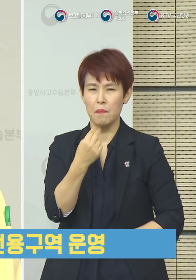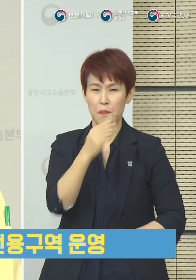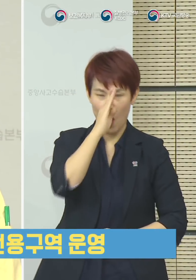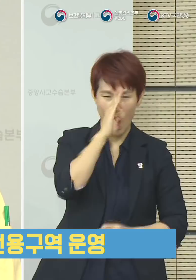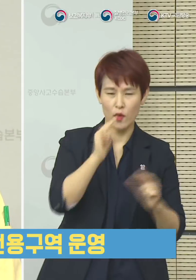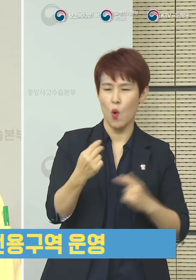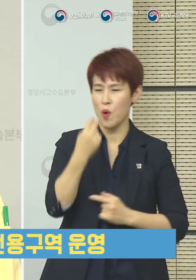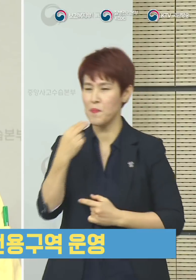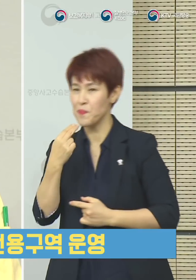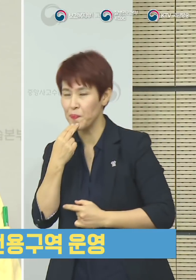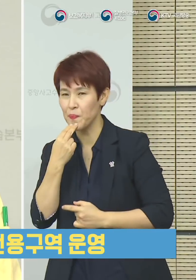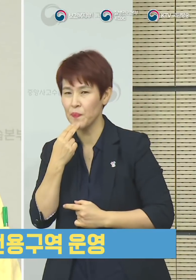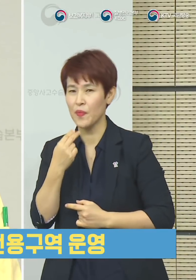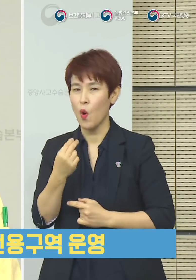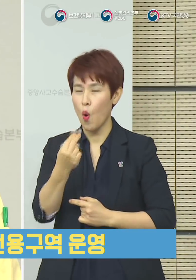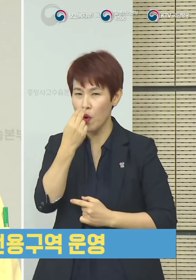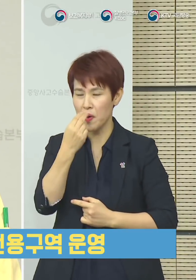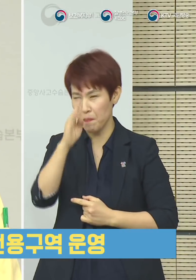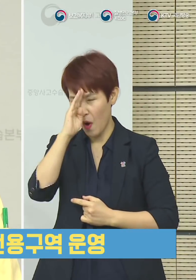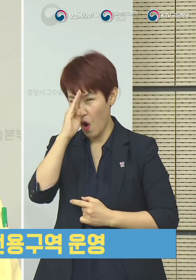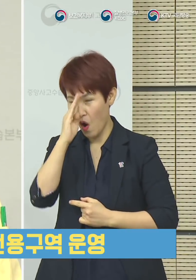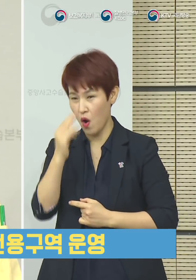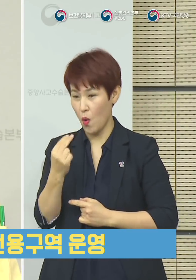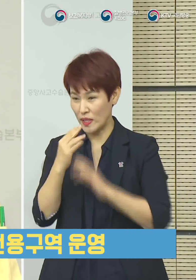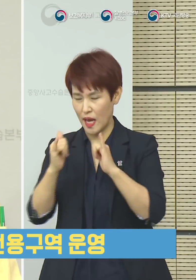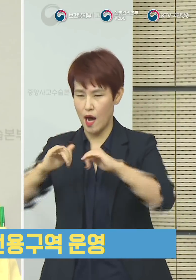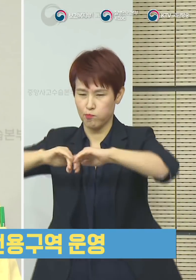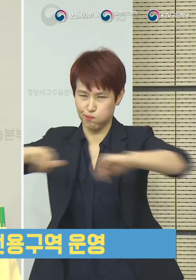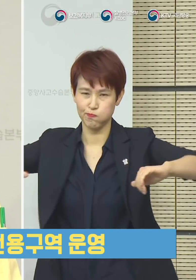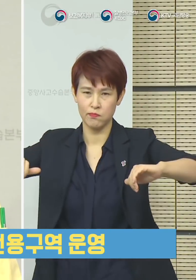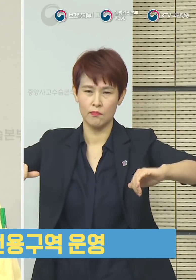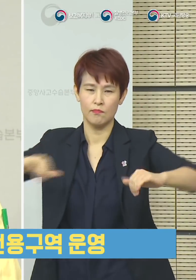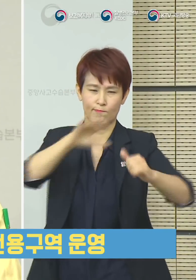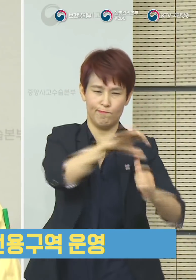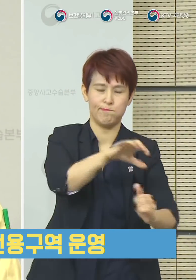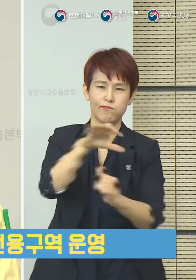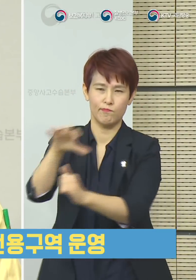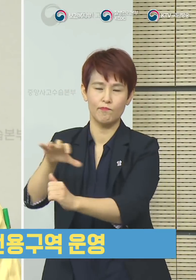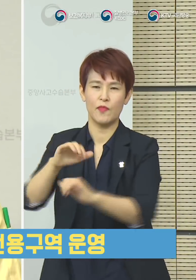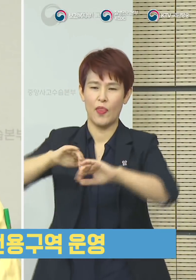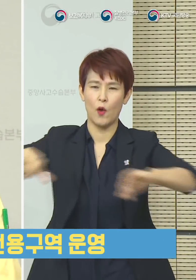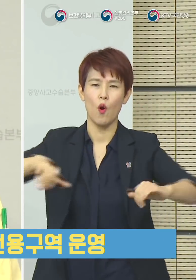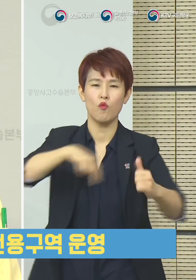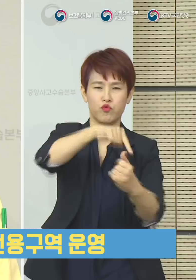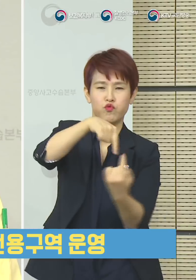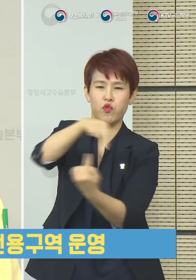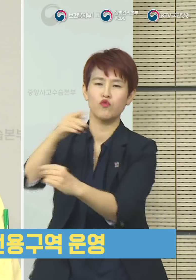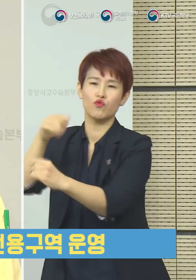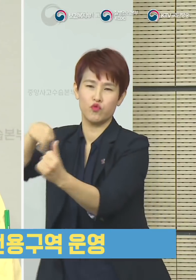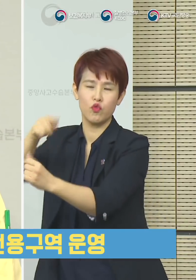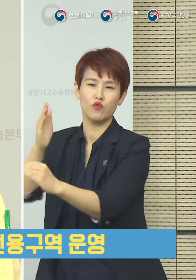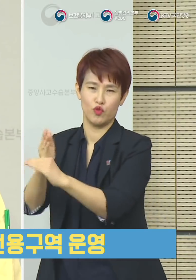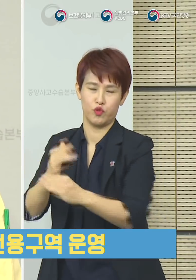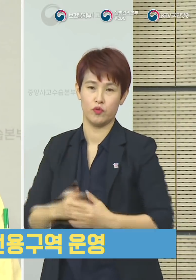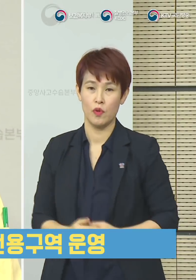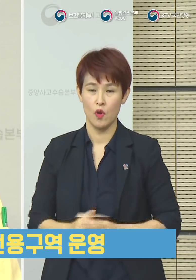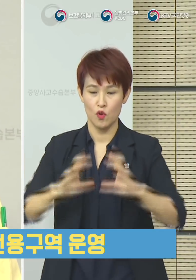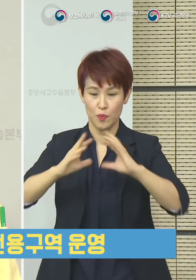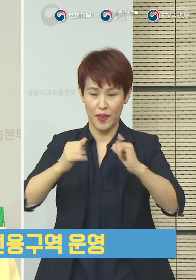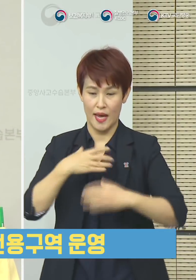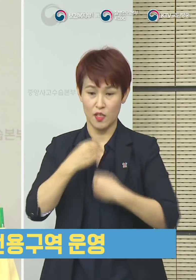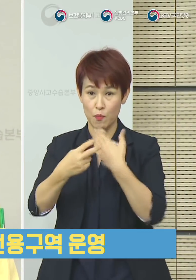분리된 호흡기 환자에 대한 전용 구역을 운영하고 있는 의료기관입니다. 국민안심병원에